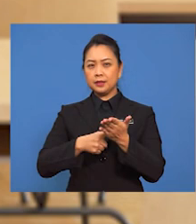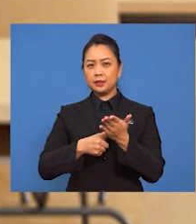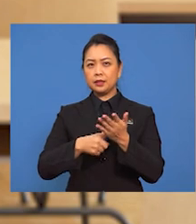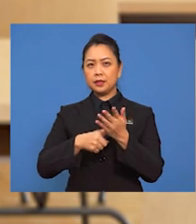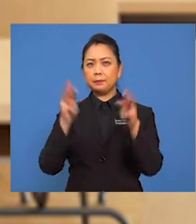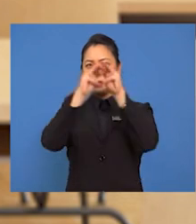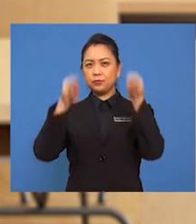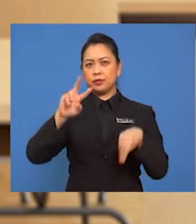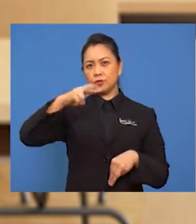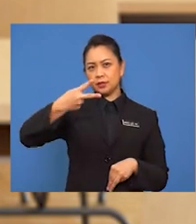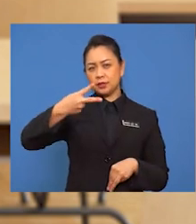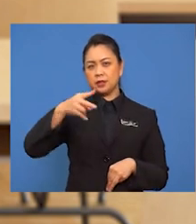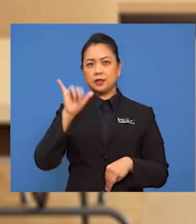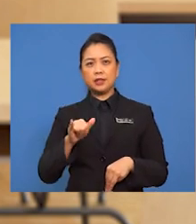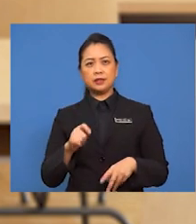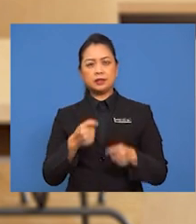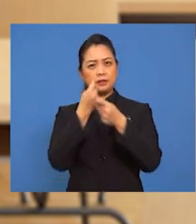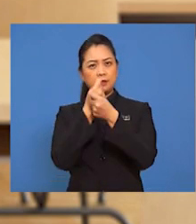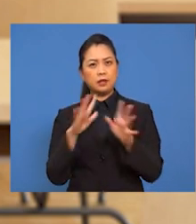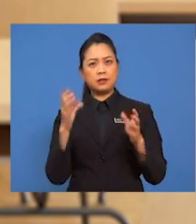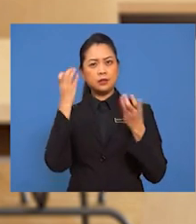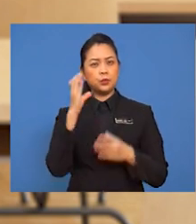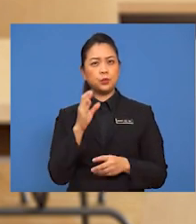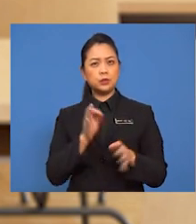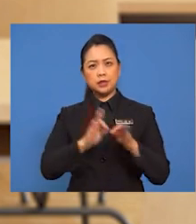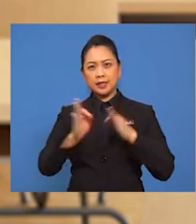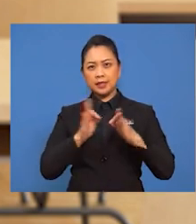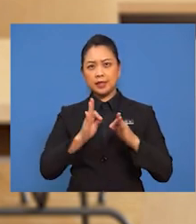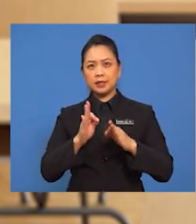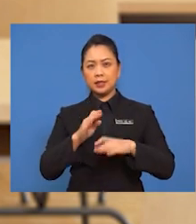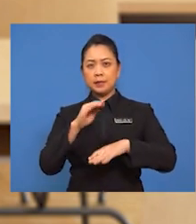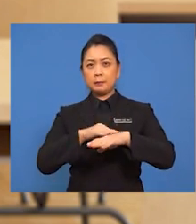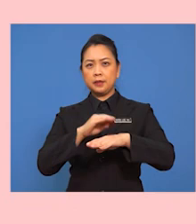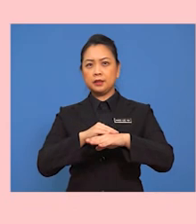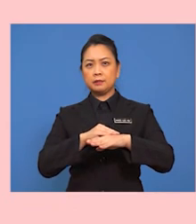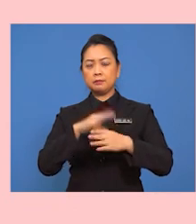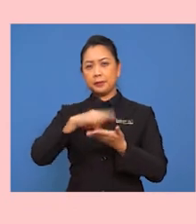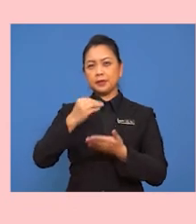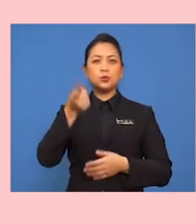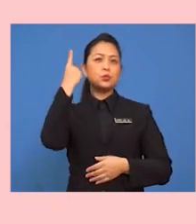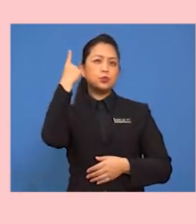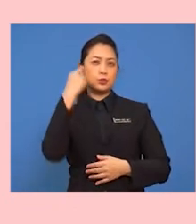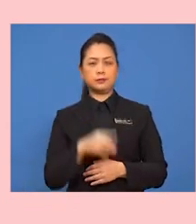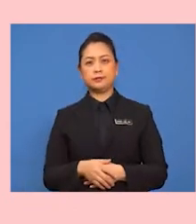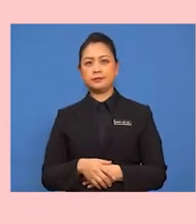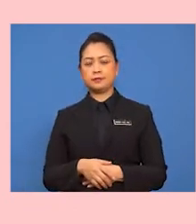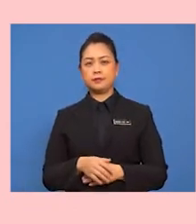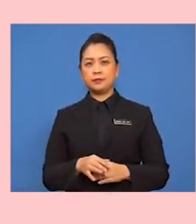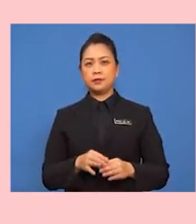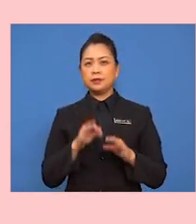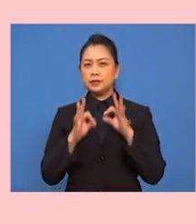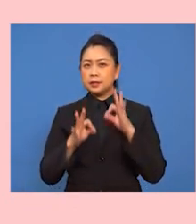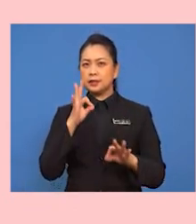matriks songsang yang telah cikgu izi terangkan pada pembelajaran yang lepas? Jika